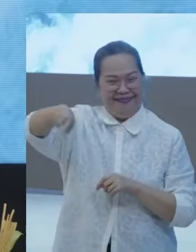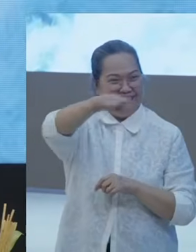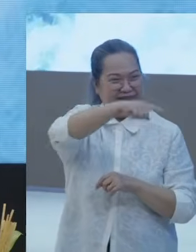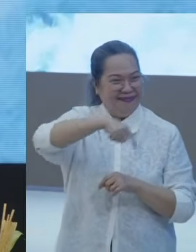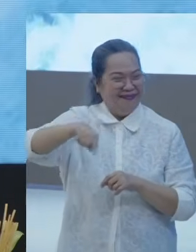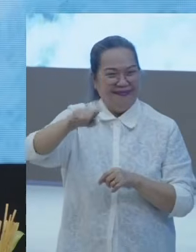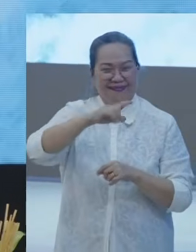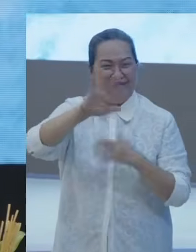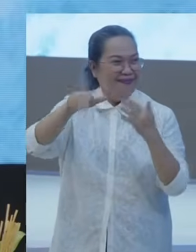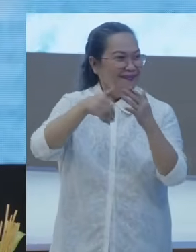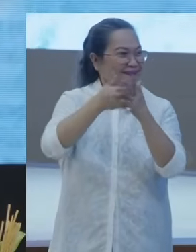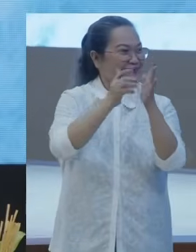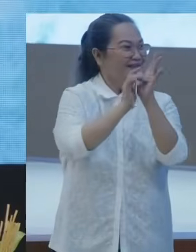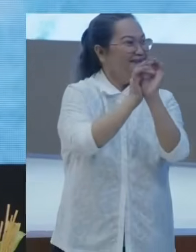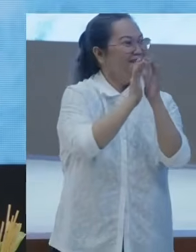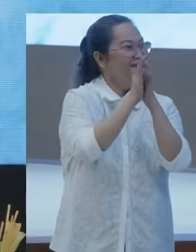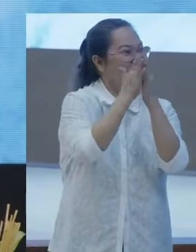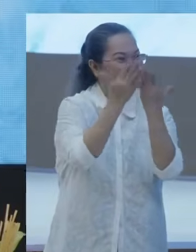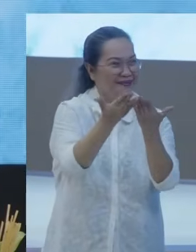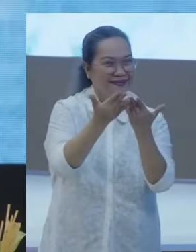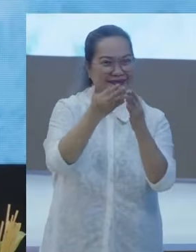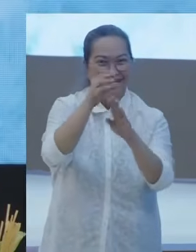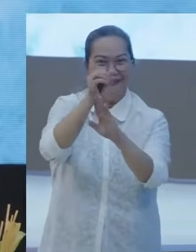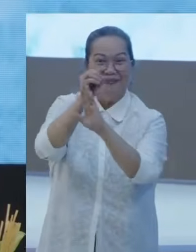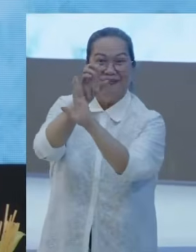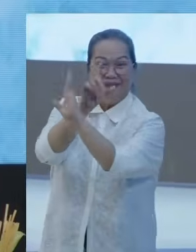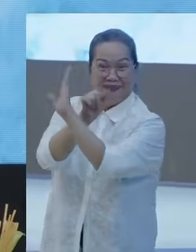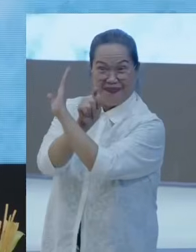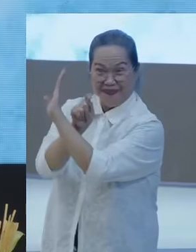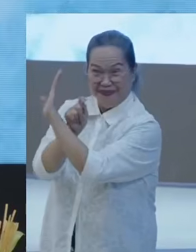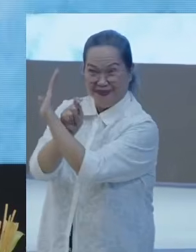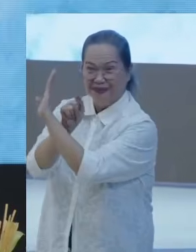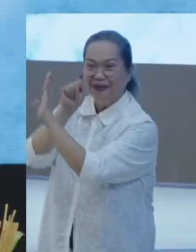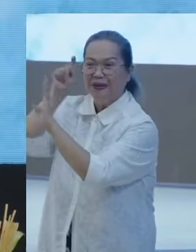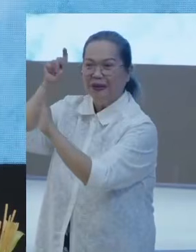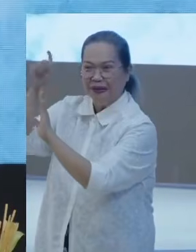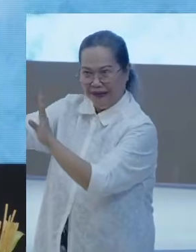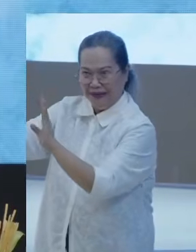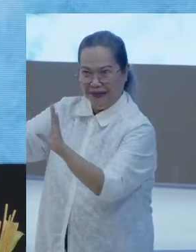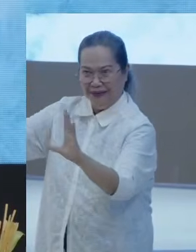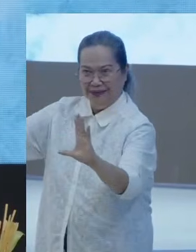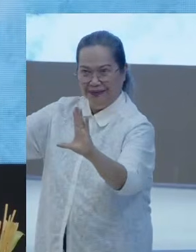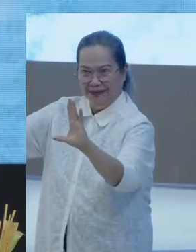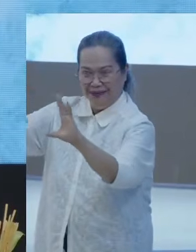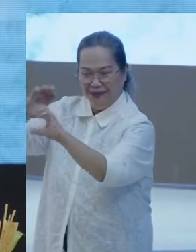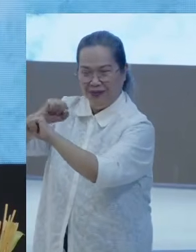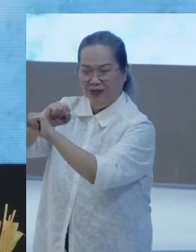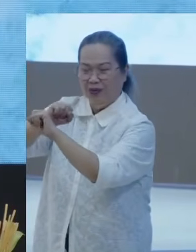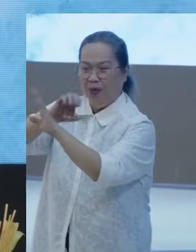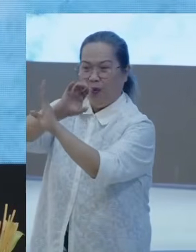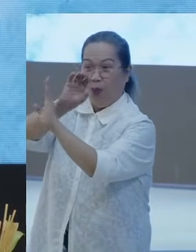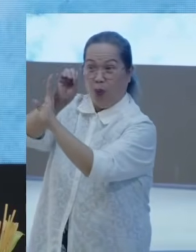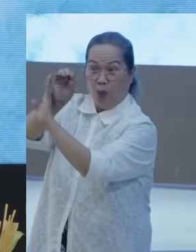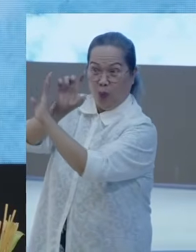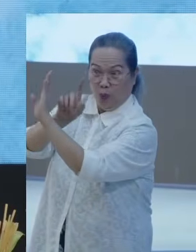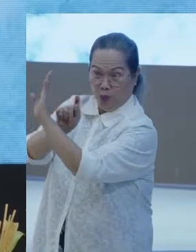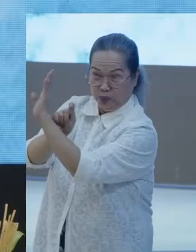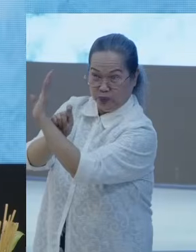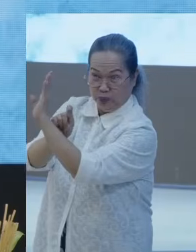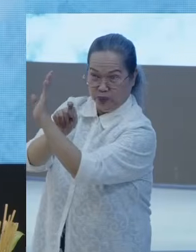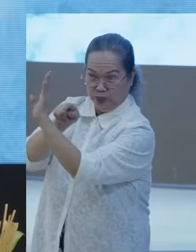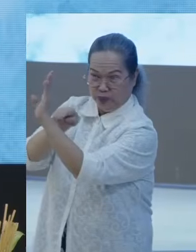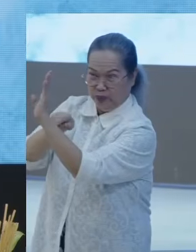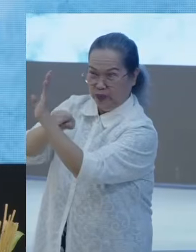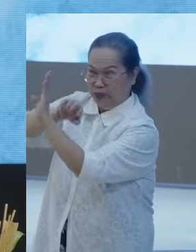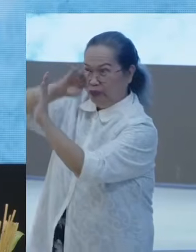ng aklat ng Old Testament, maganda pong tapusin sa New Testament at kung ano ang koneksyon